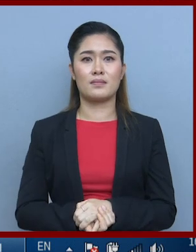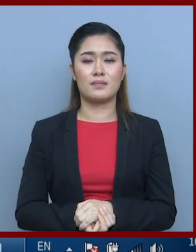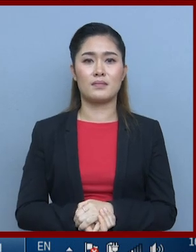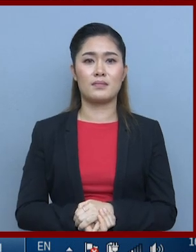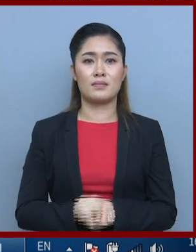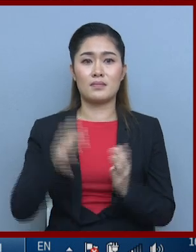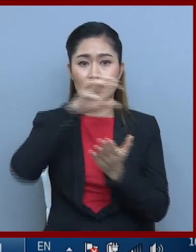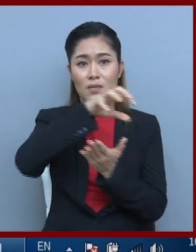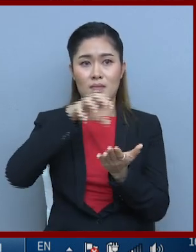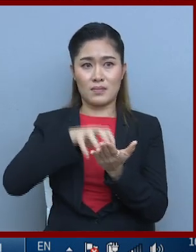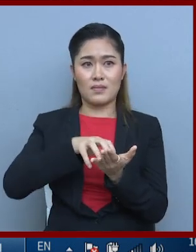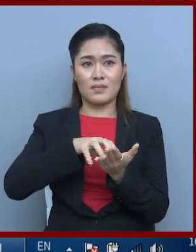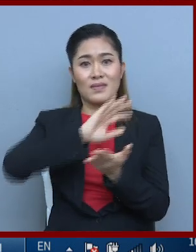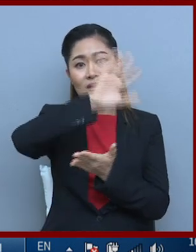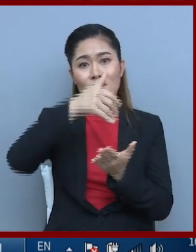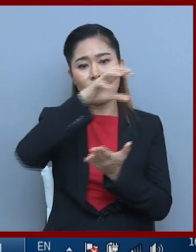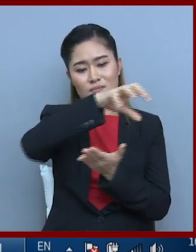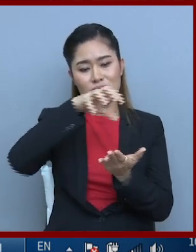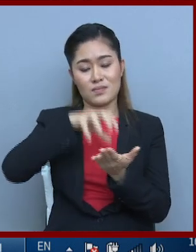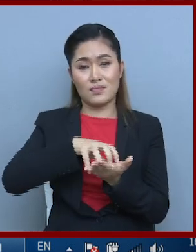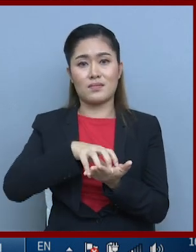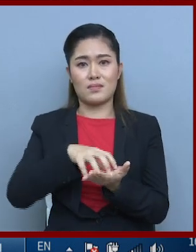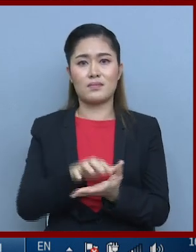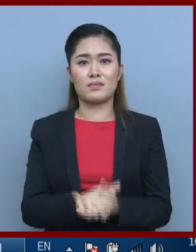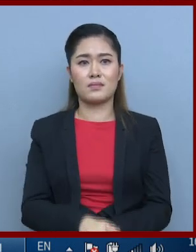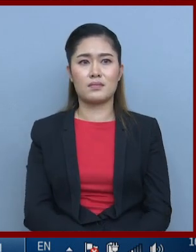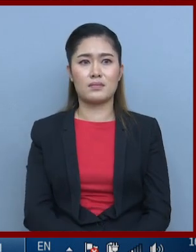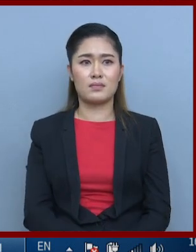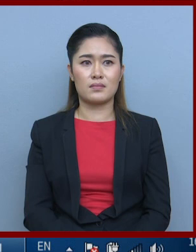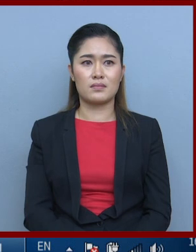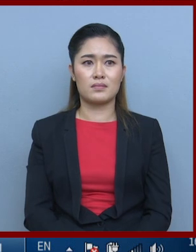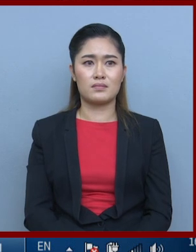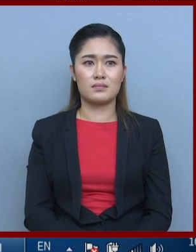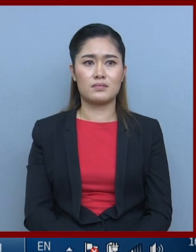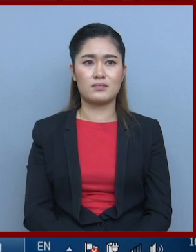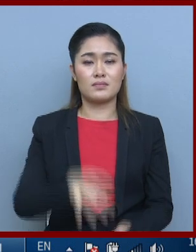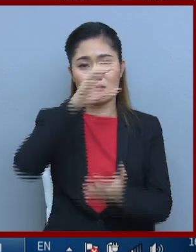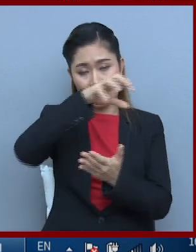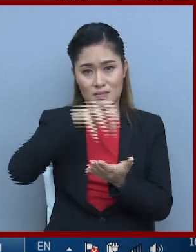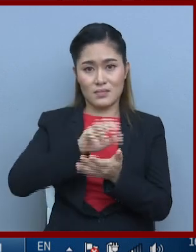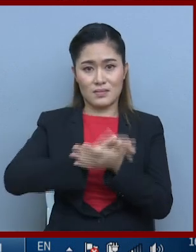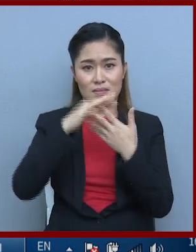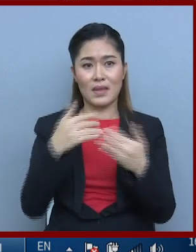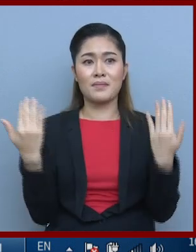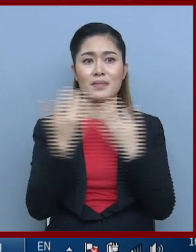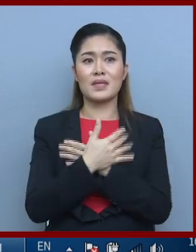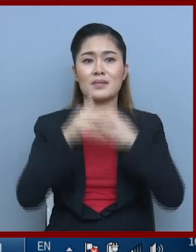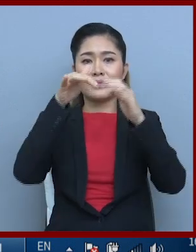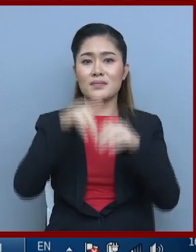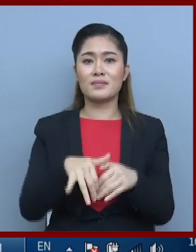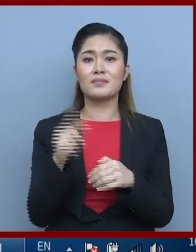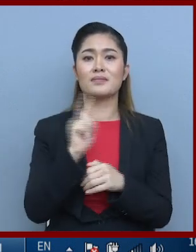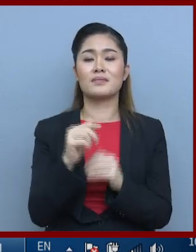เสร็จแล้วก๊อปเอาโค้ดตัวนี้มาสปินดาวมาวางสปินดาวมาวางเสร็จแล้วก็เปลี่ยนแต่เงื่อนไขอะ